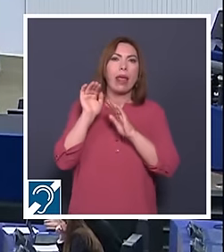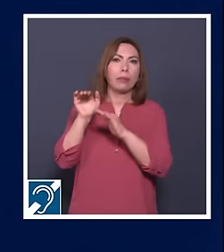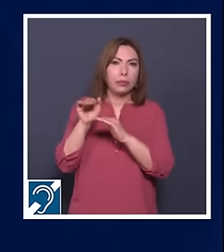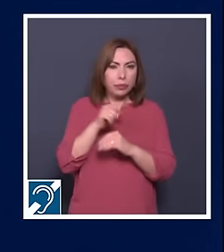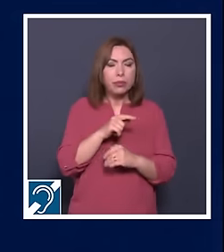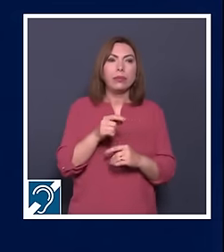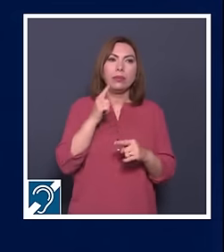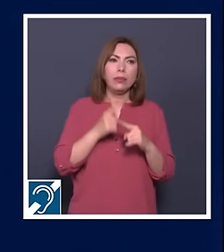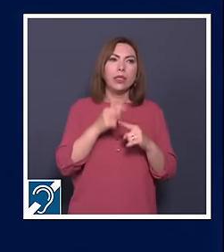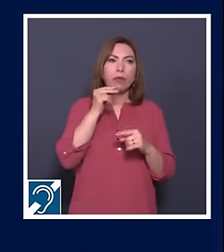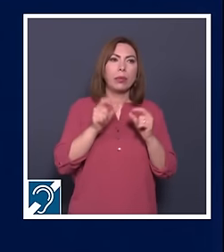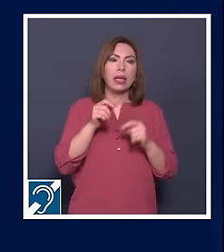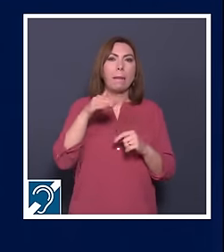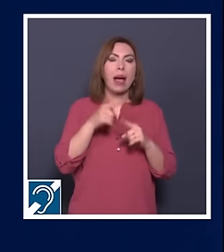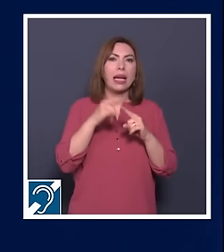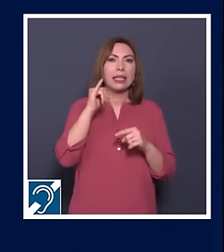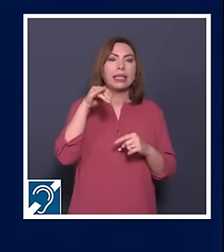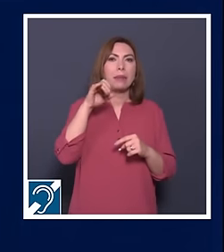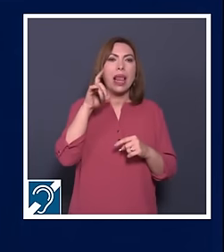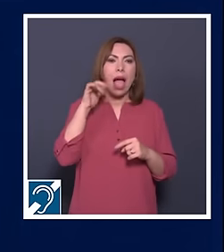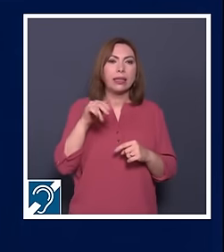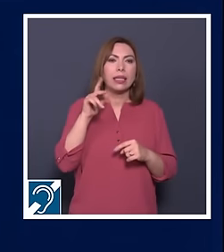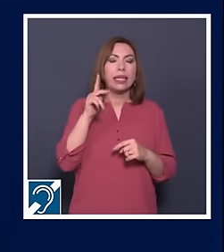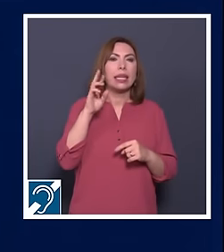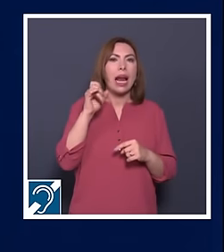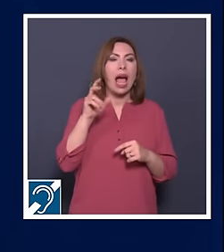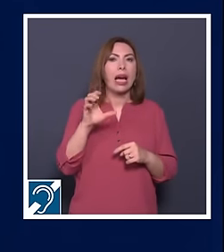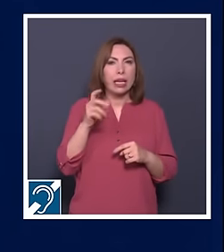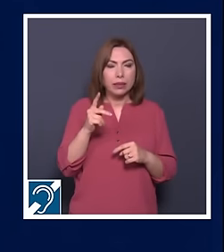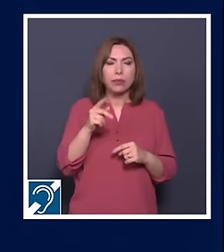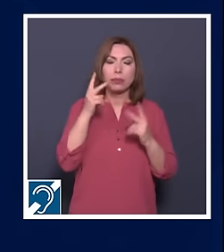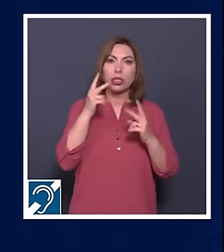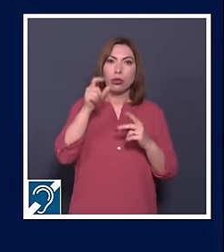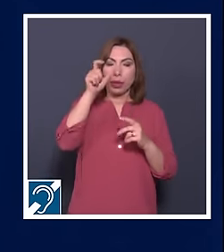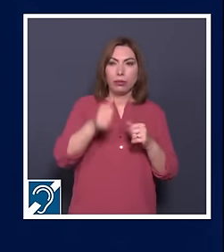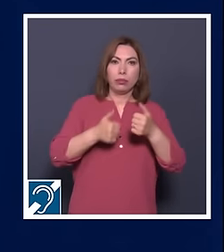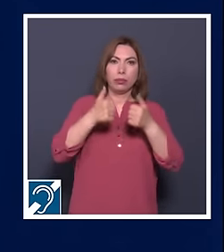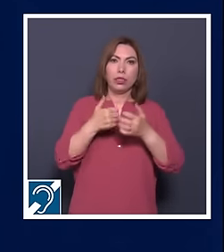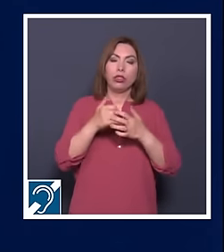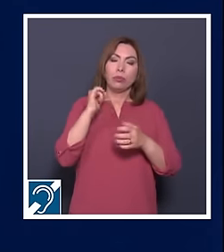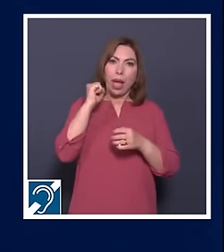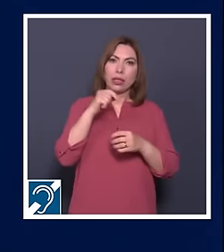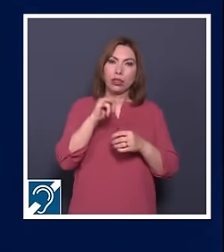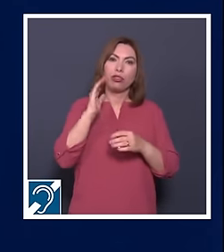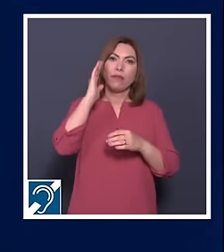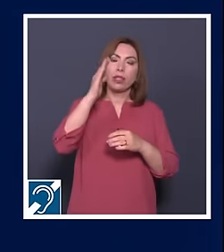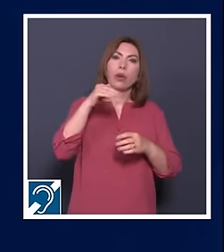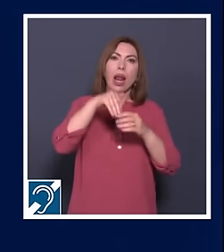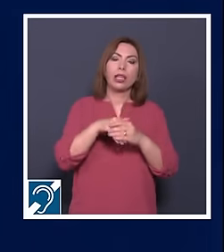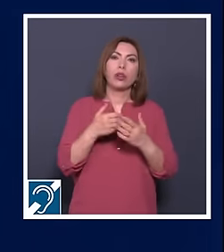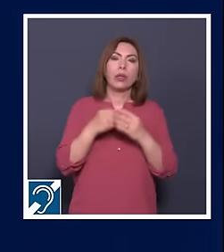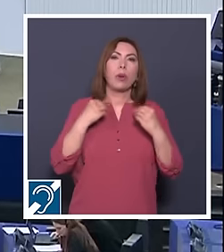Mai exact, este vorba despre Maximilian Krach, principalul candidat al acestui partid și la viitoarele alegeri pentru Parlamentul